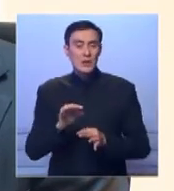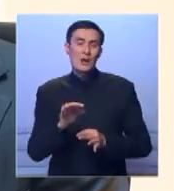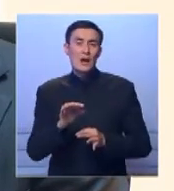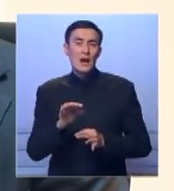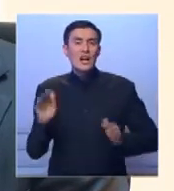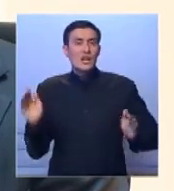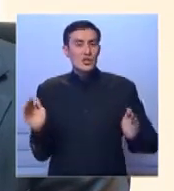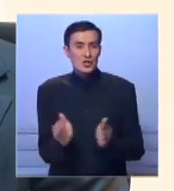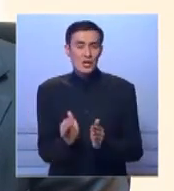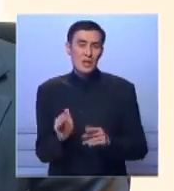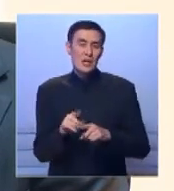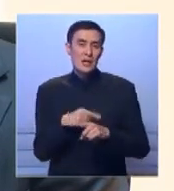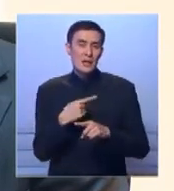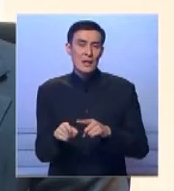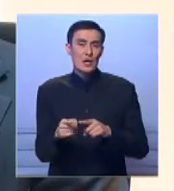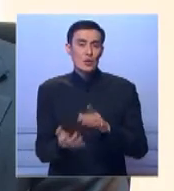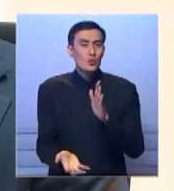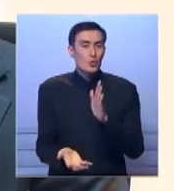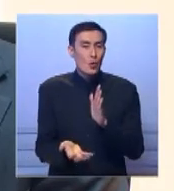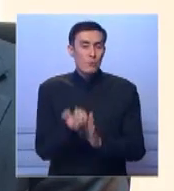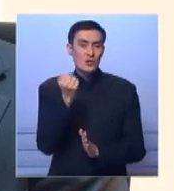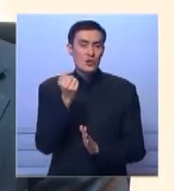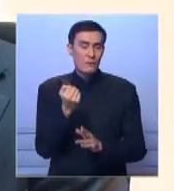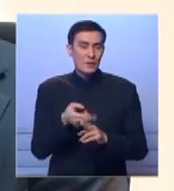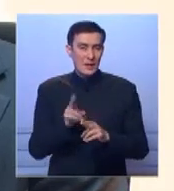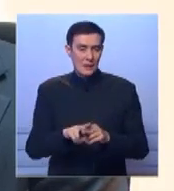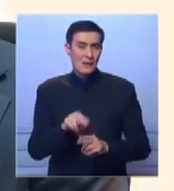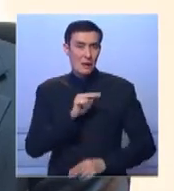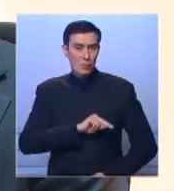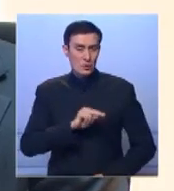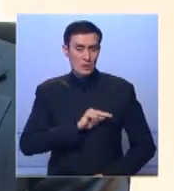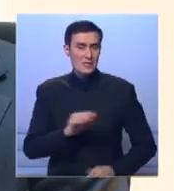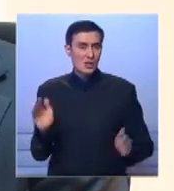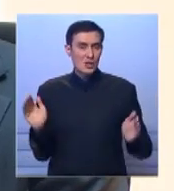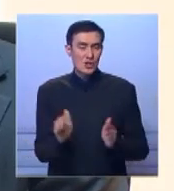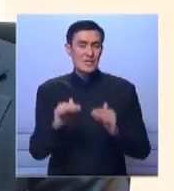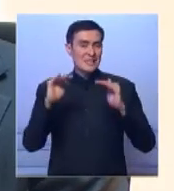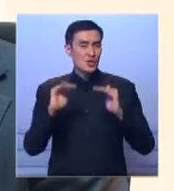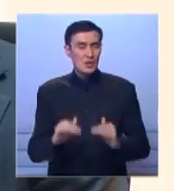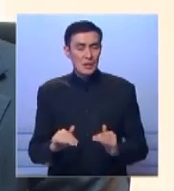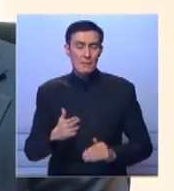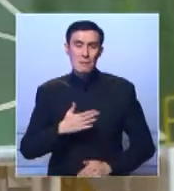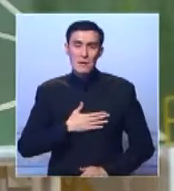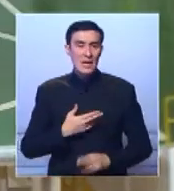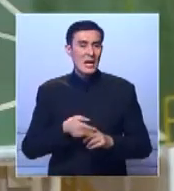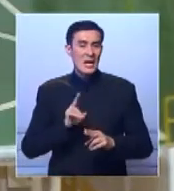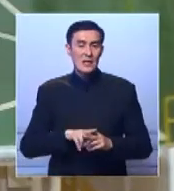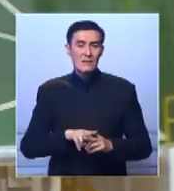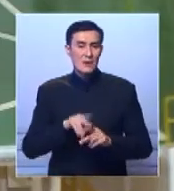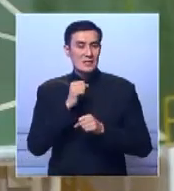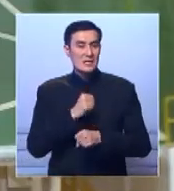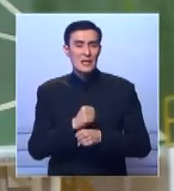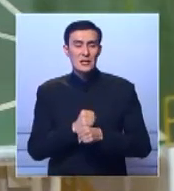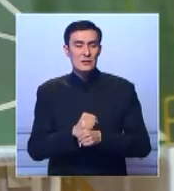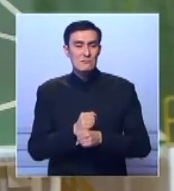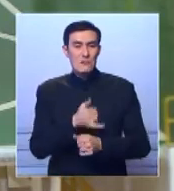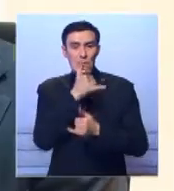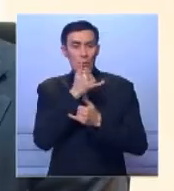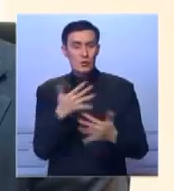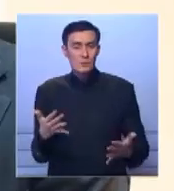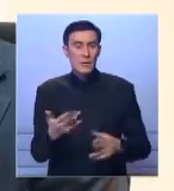ограничения или ограничения добычи, или, соответственно, снижения ее, конечно, нами рассматриваться не может.